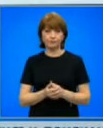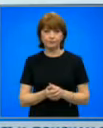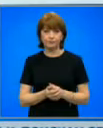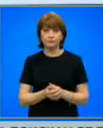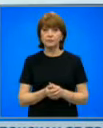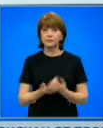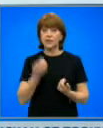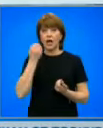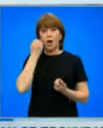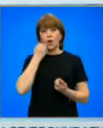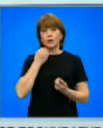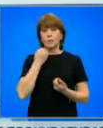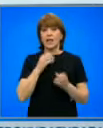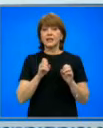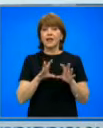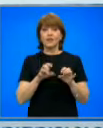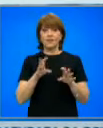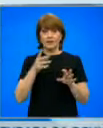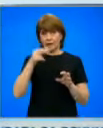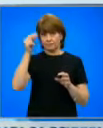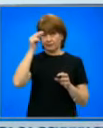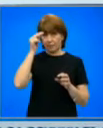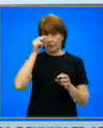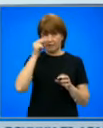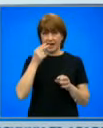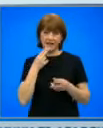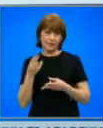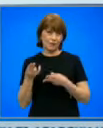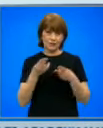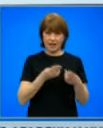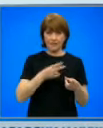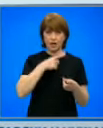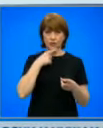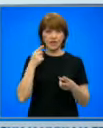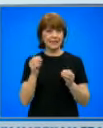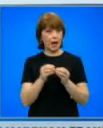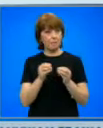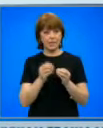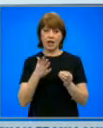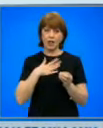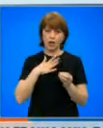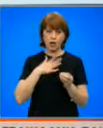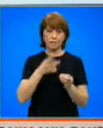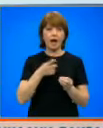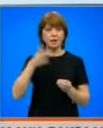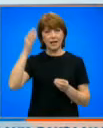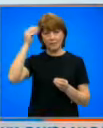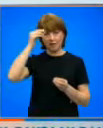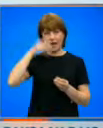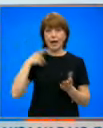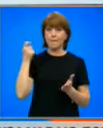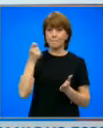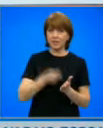газа, добрата новина, която касае страната ни, доставките на България от Русия за април са гарантирани, тъй като страната ни е платила